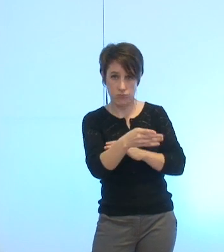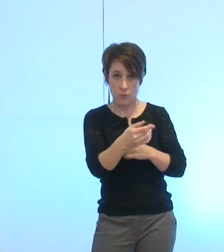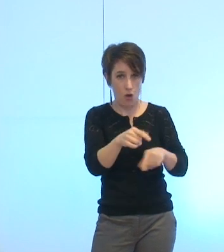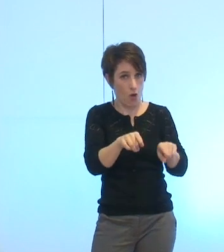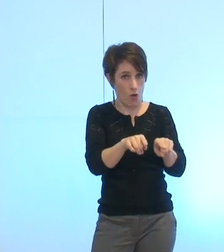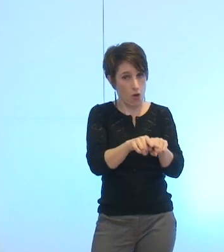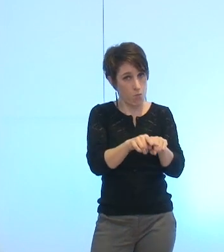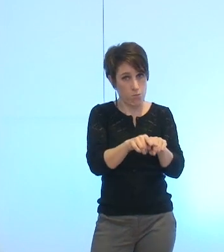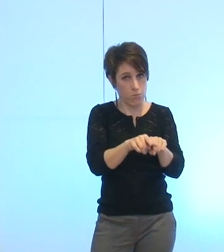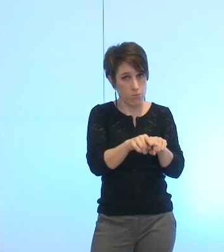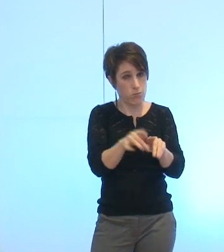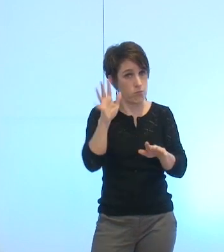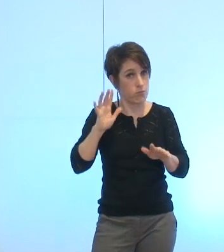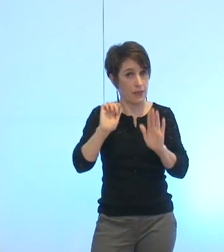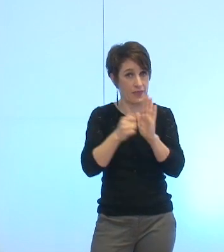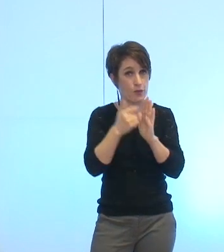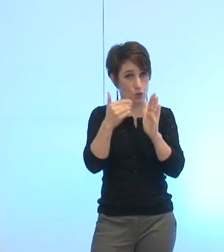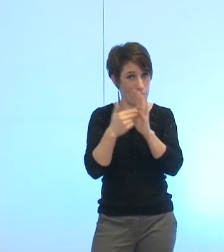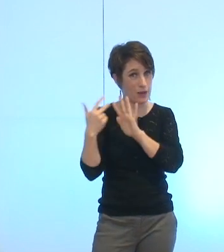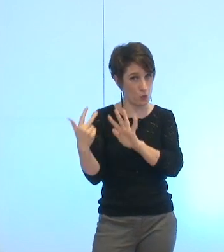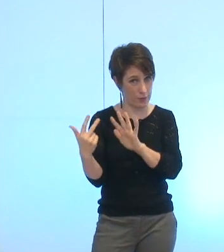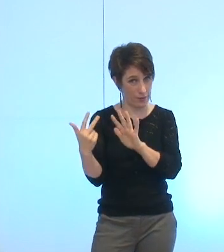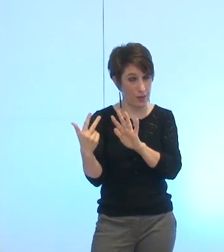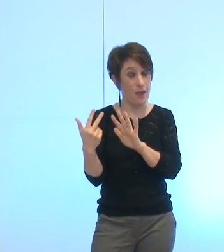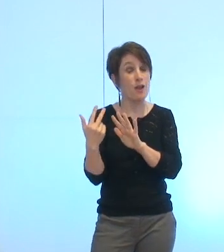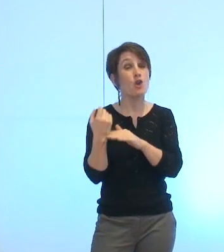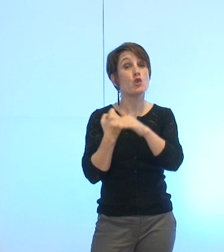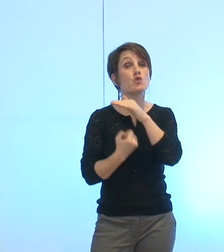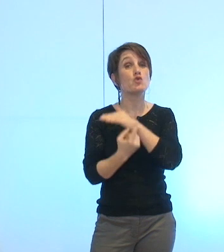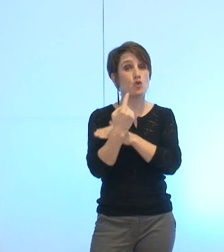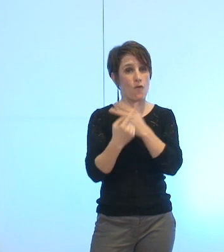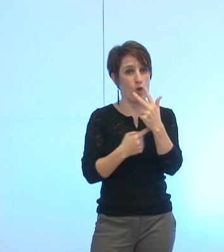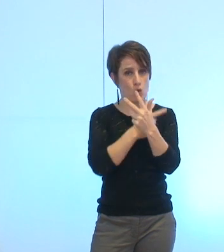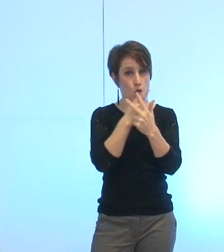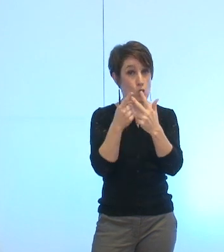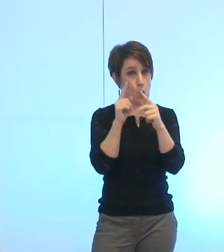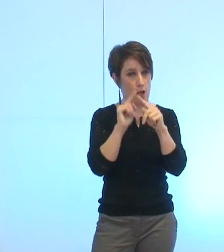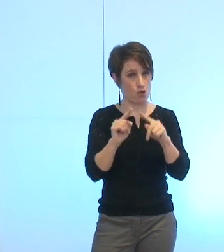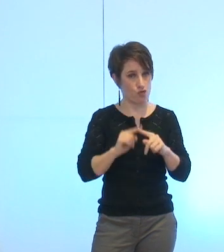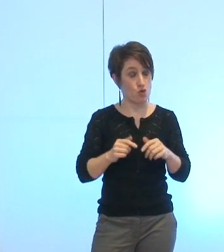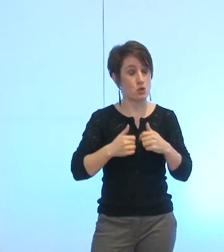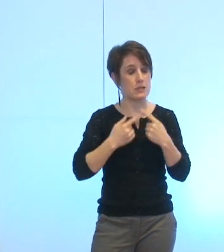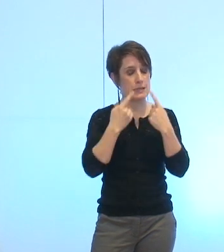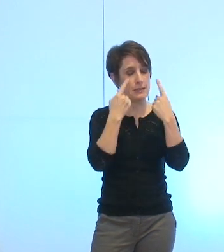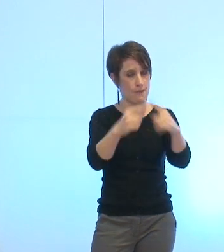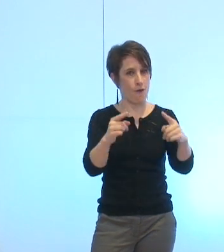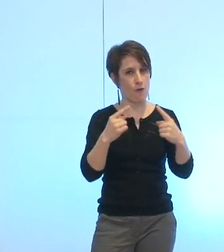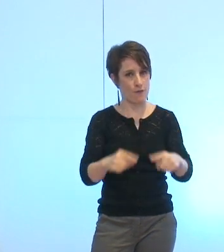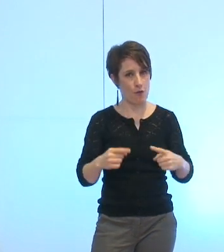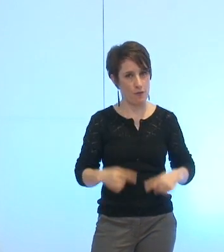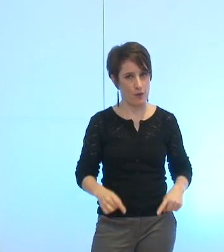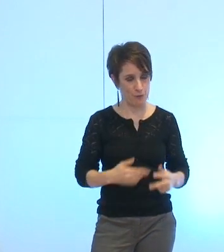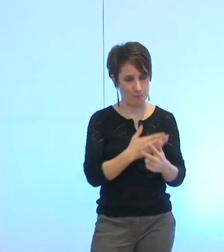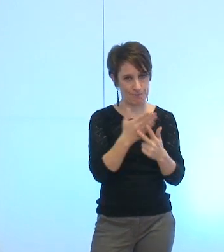2008 mais à trois éléments distincts cruciaux de